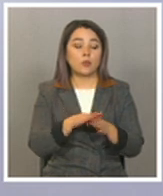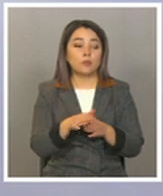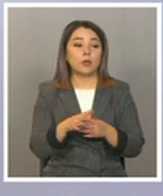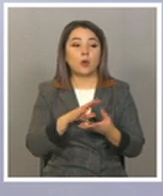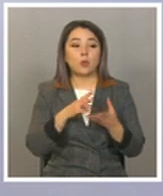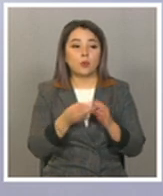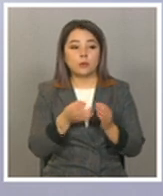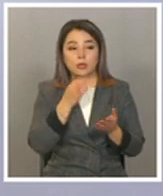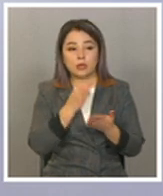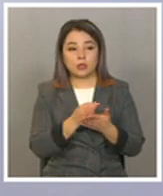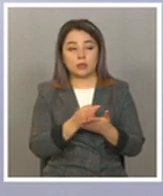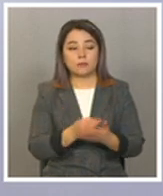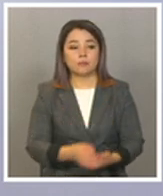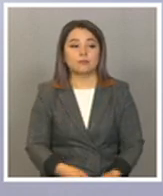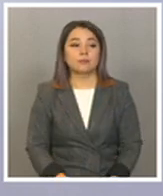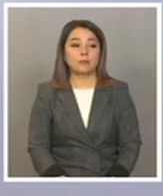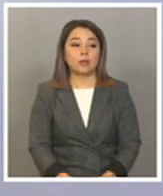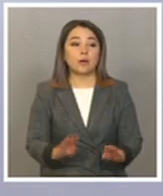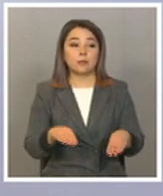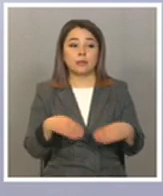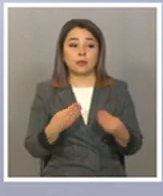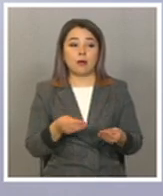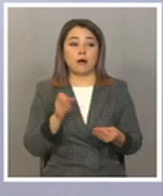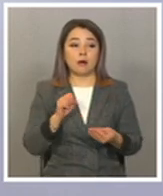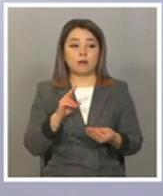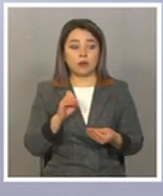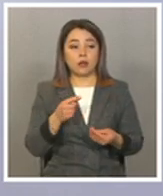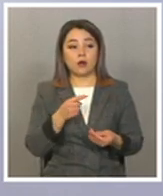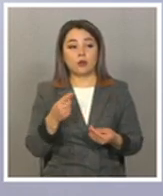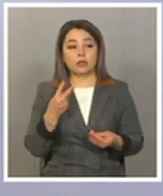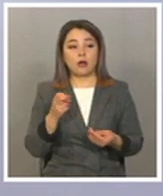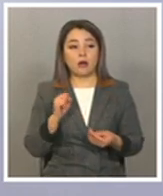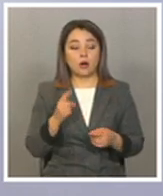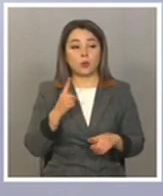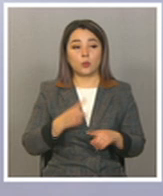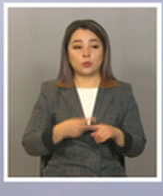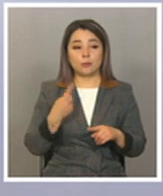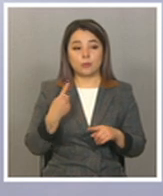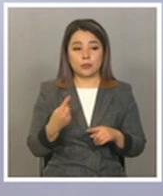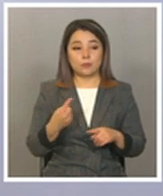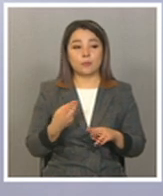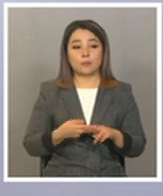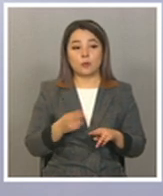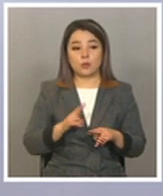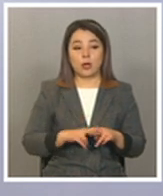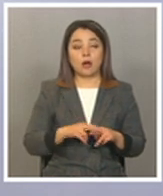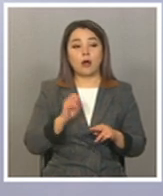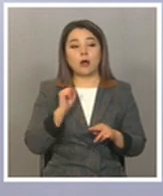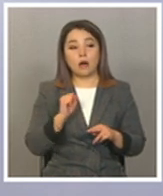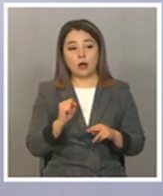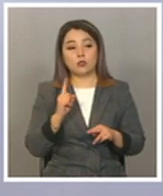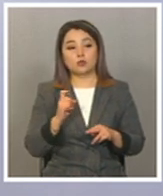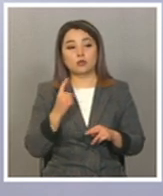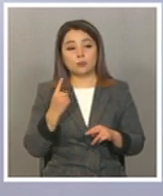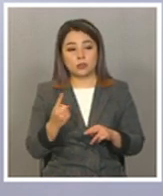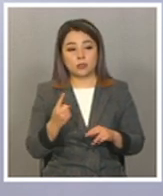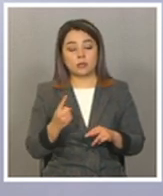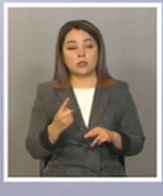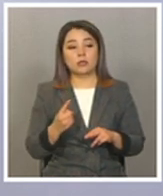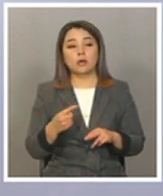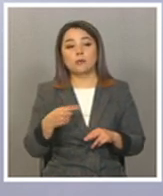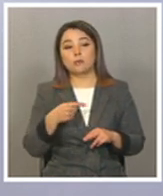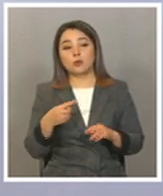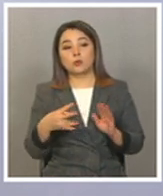мәнін табыңыз. Берілген А квадрат азайту 2А қосылған 1. Мұндағы А 101-ге